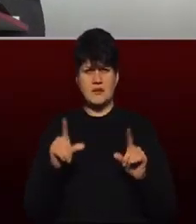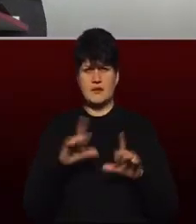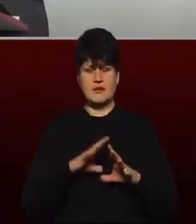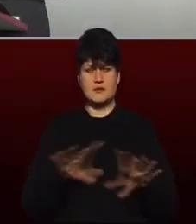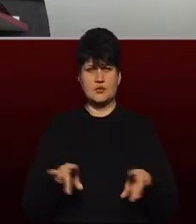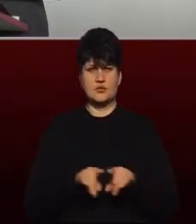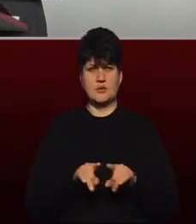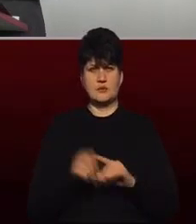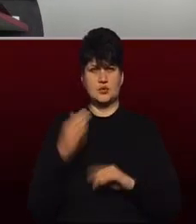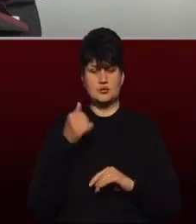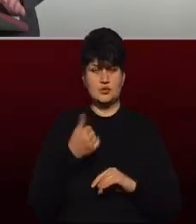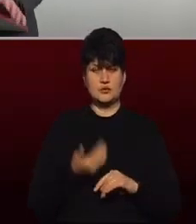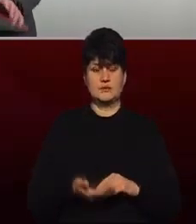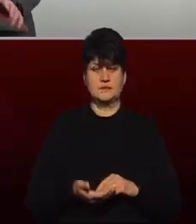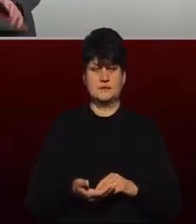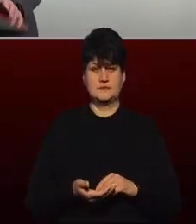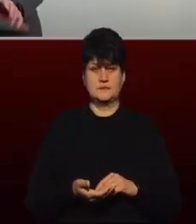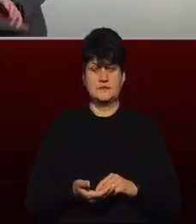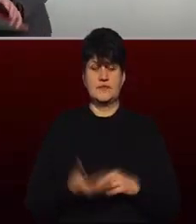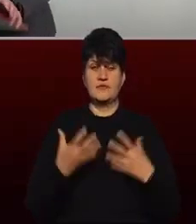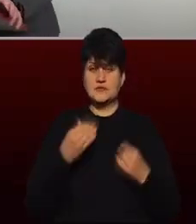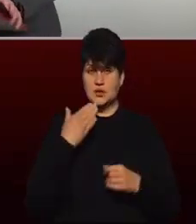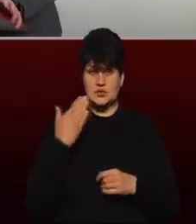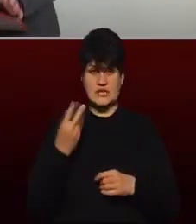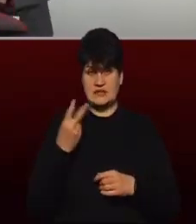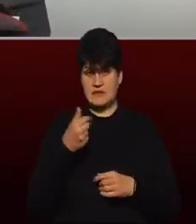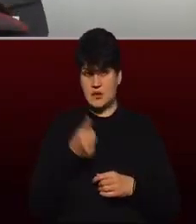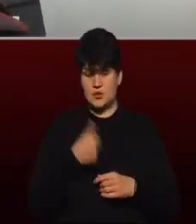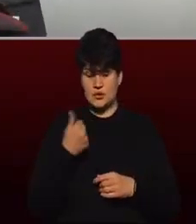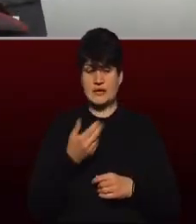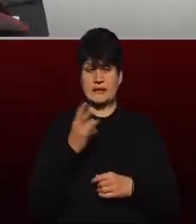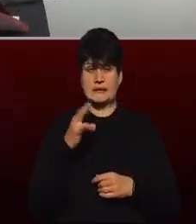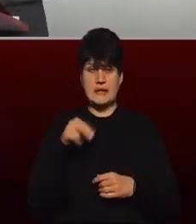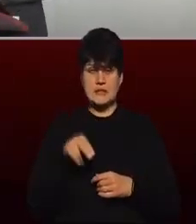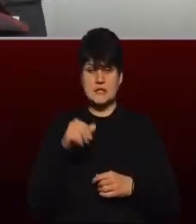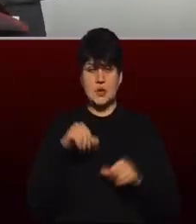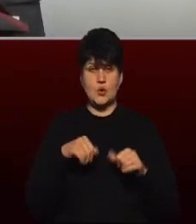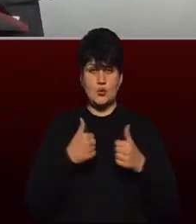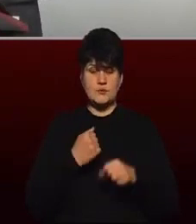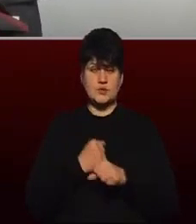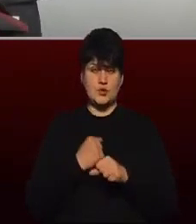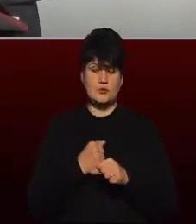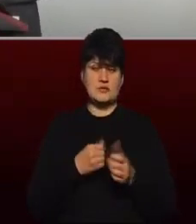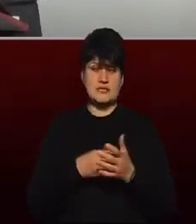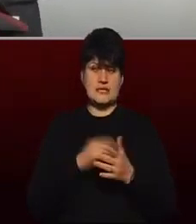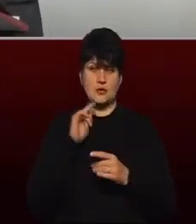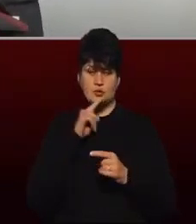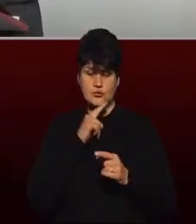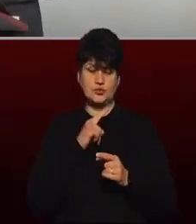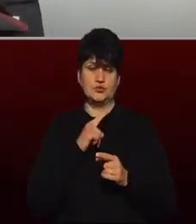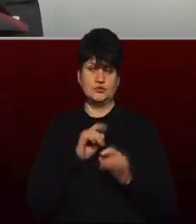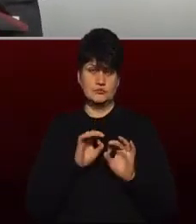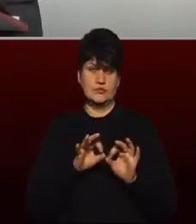минулому році? В принципі, вже останніх 2 років Нацкомісія встановлює тарифи, вони вже економічно обґрунтовані, вони трималися,